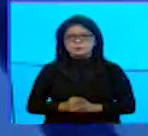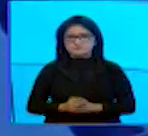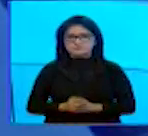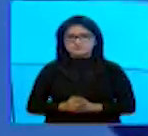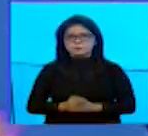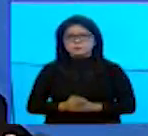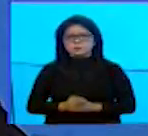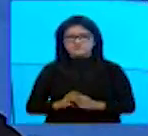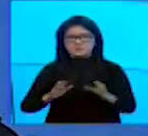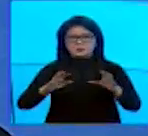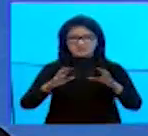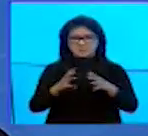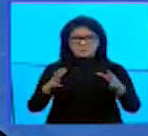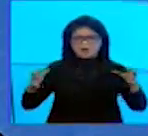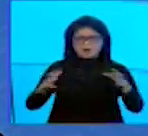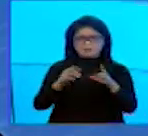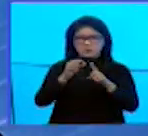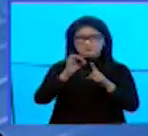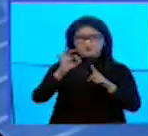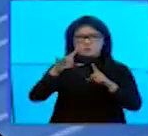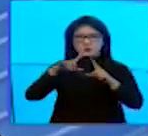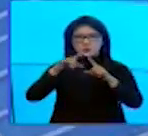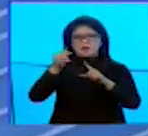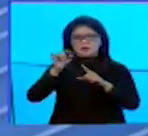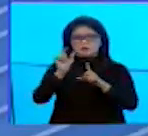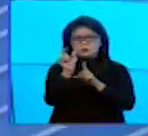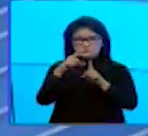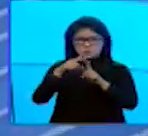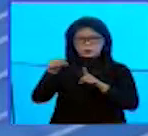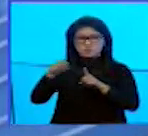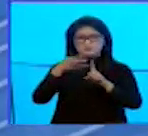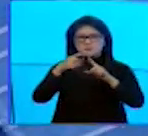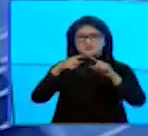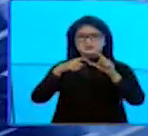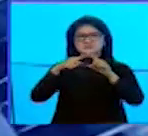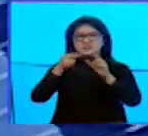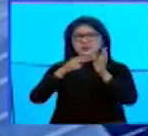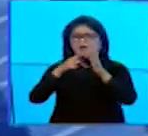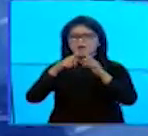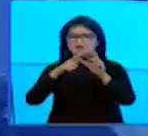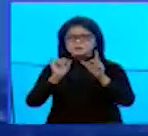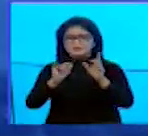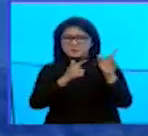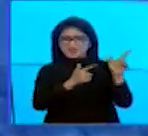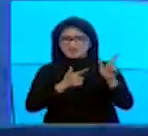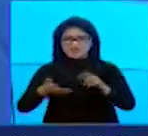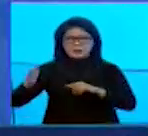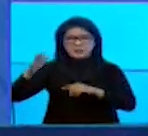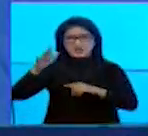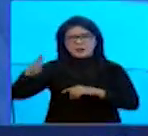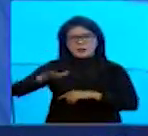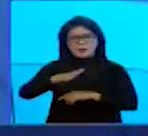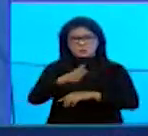Hai tim gabungan Polres polairud Basarnas dan TNI AL pada Kamis pagi menyisir laut utara Buleleng Bali tepatnya di dermaga tiga